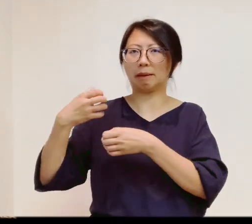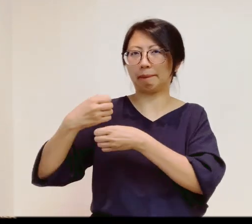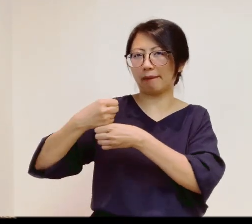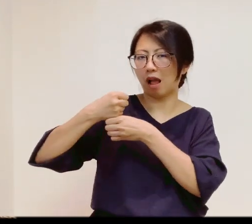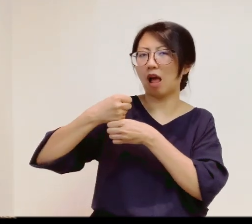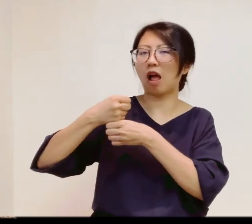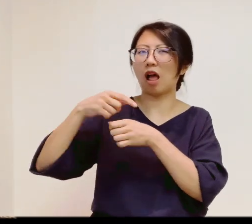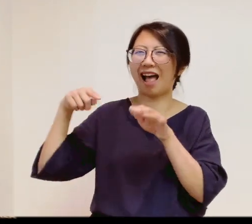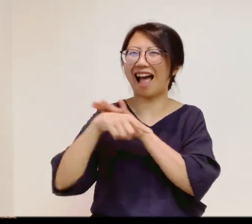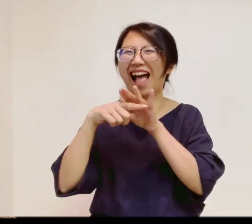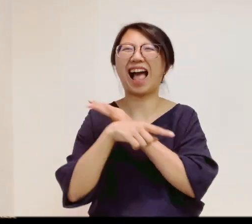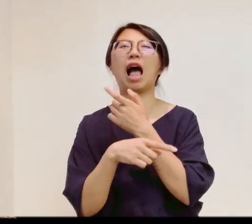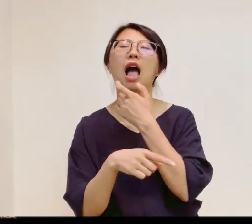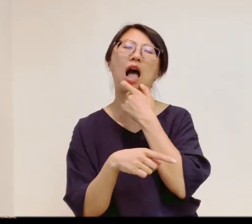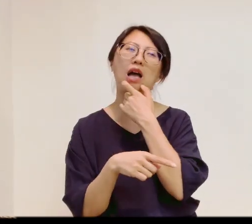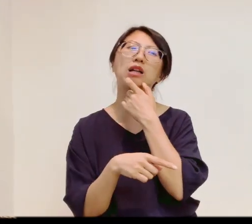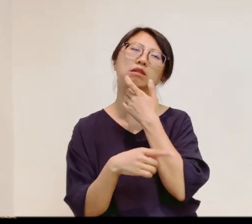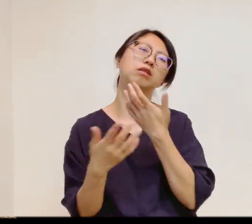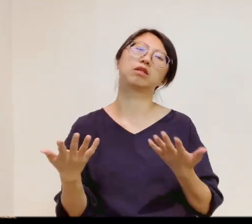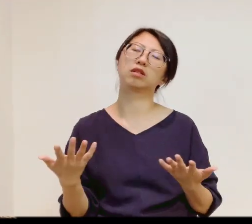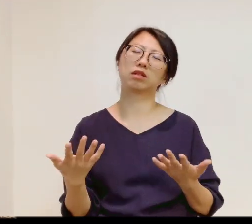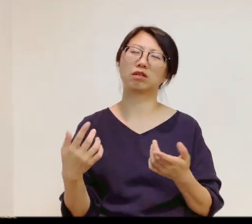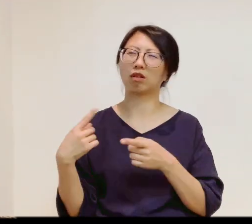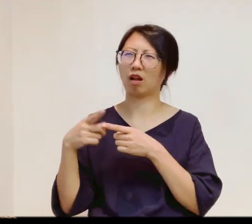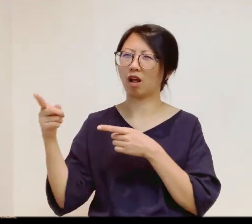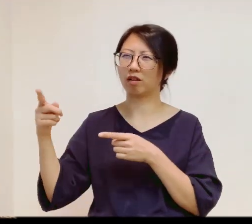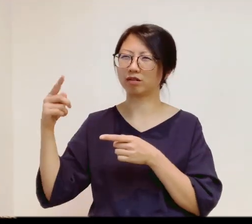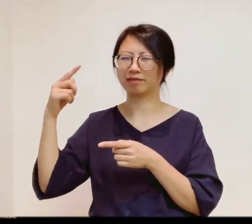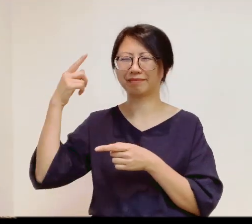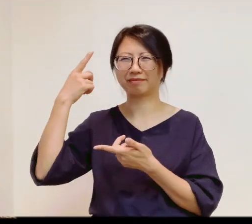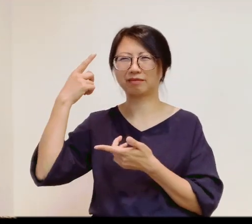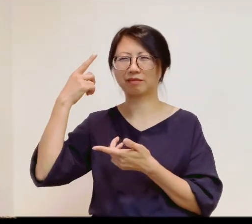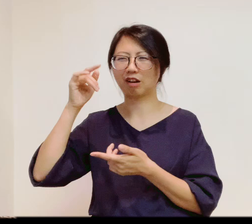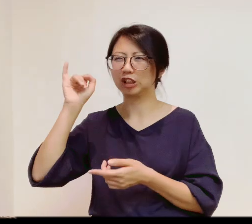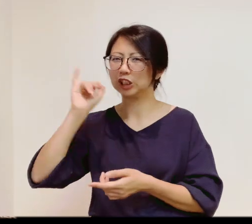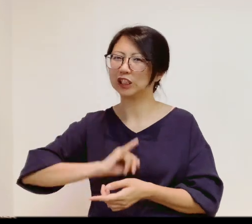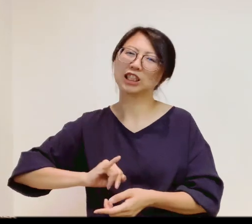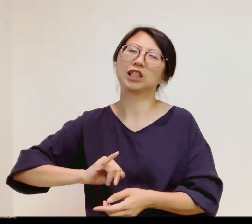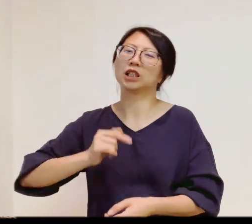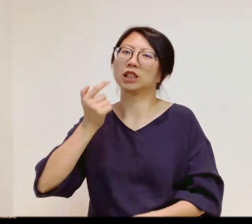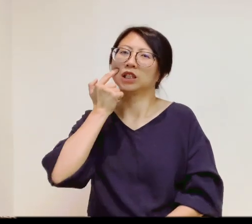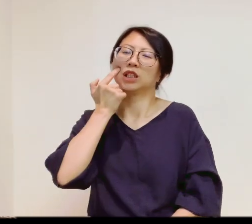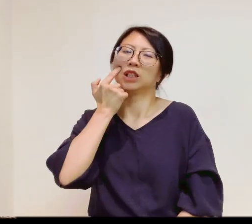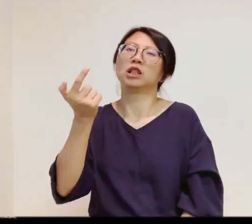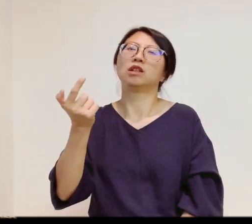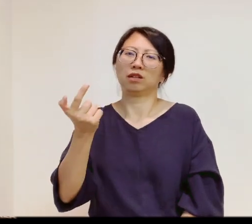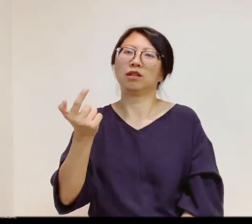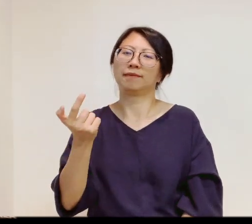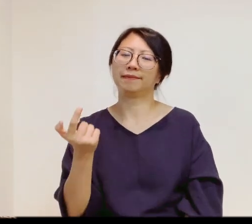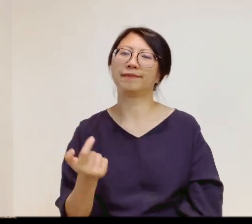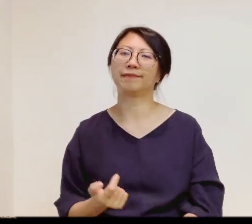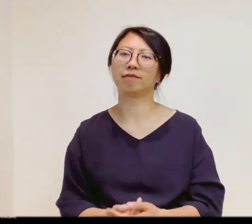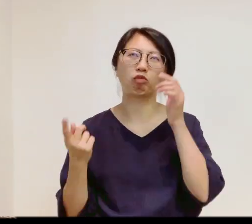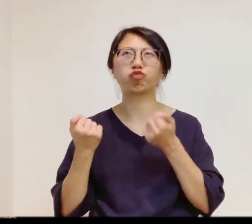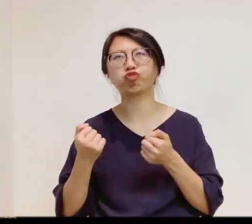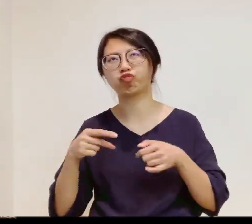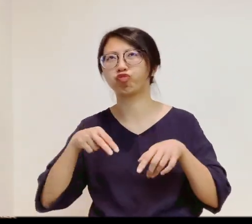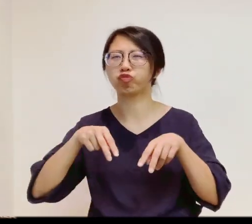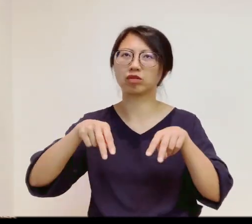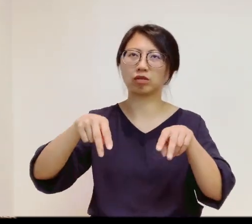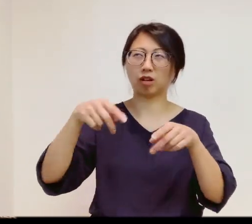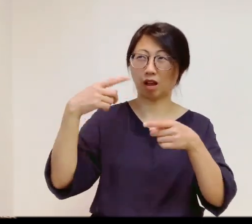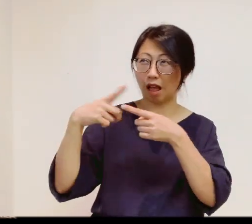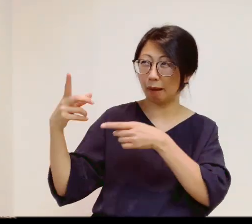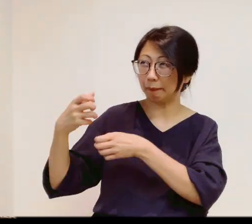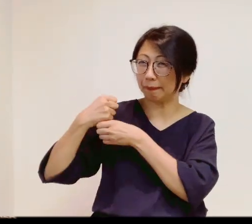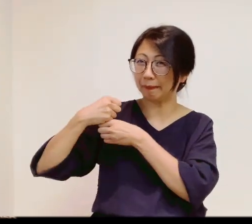要做嘅，但係有啲人就係會專登咁做。咁你見到嗰種人性咧？嗰種醜惡喺呢個時候見到啊！但係呢啲人有啲咧，其實根本